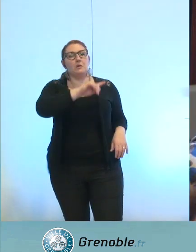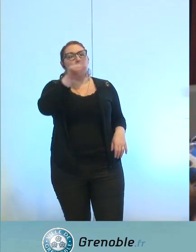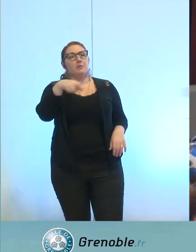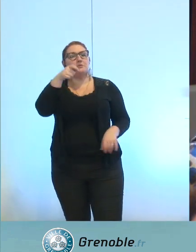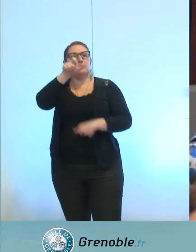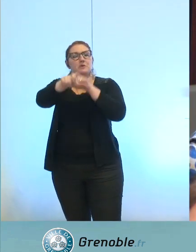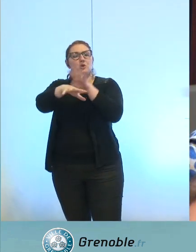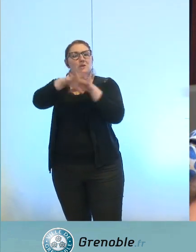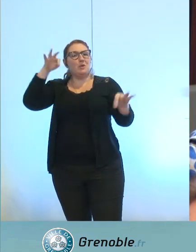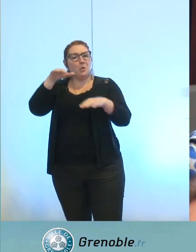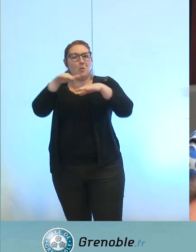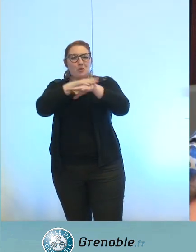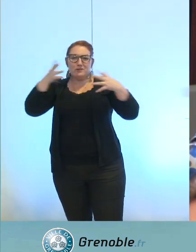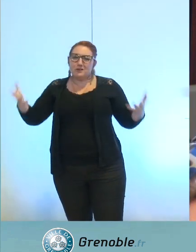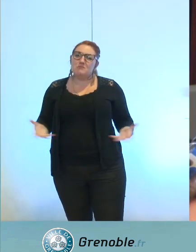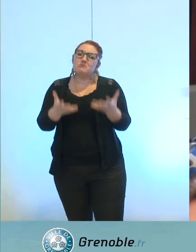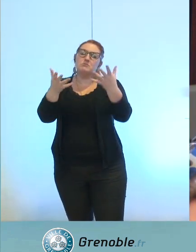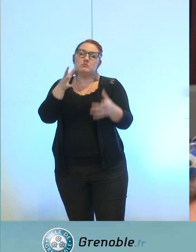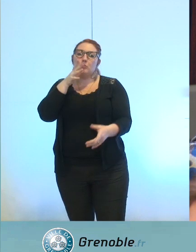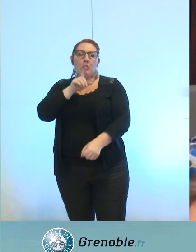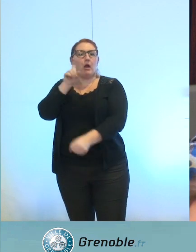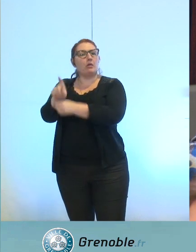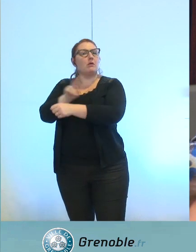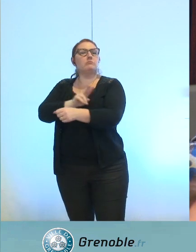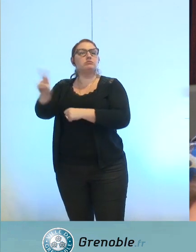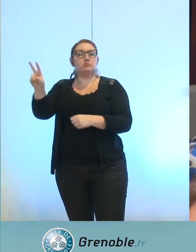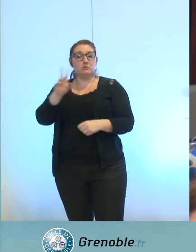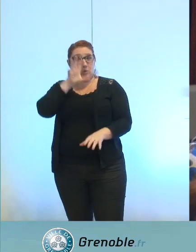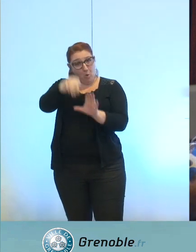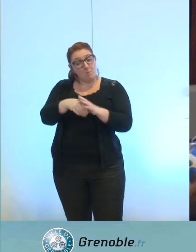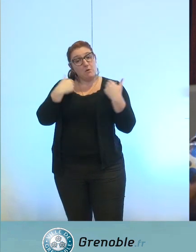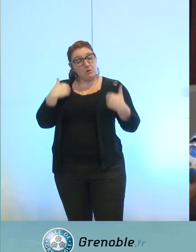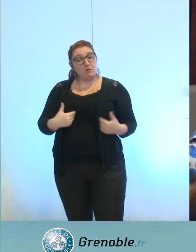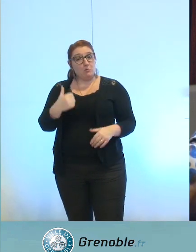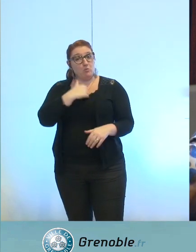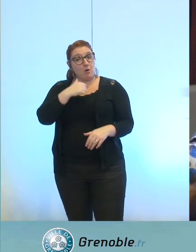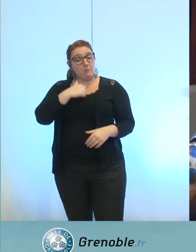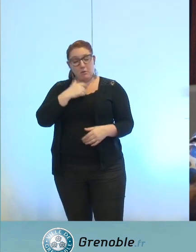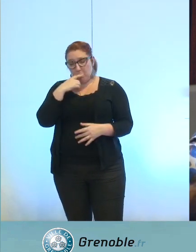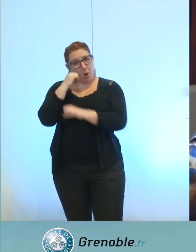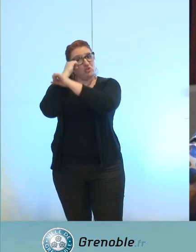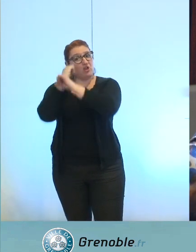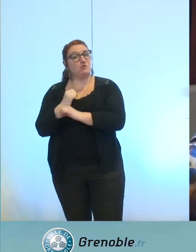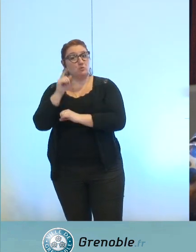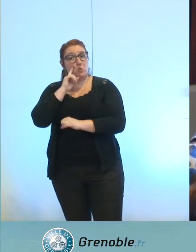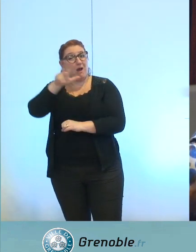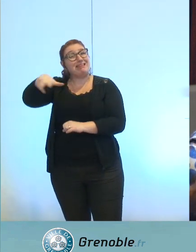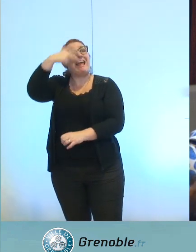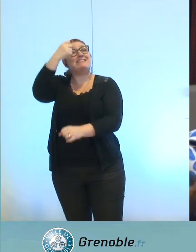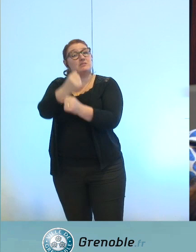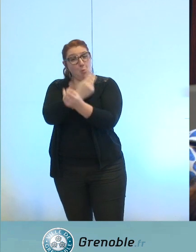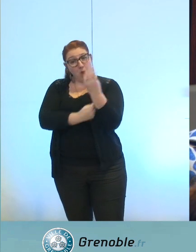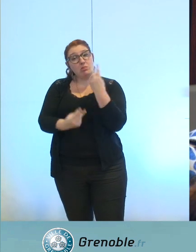ces politiques dont je fais partie et j'assume pleinement puisque j'ai assuré cette délégation pendant 13